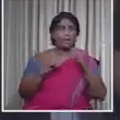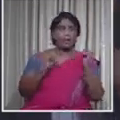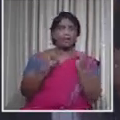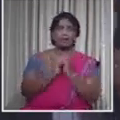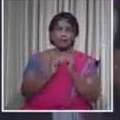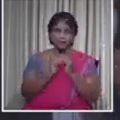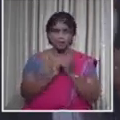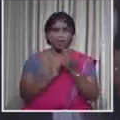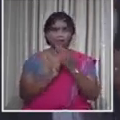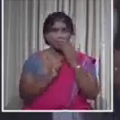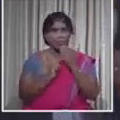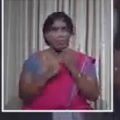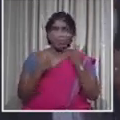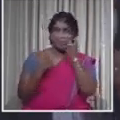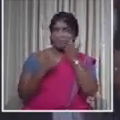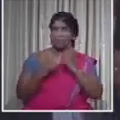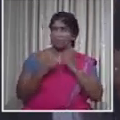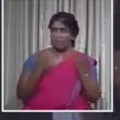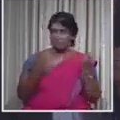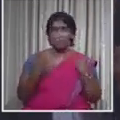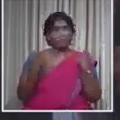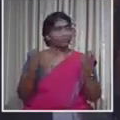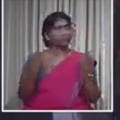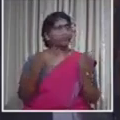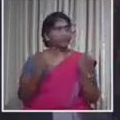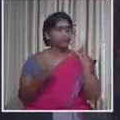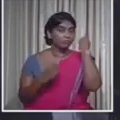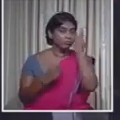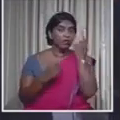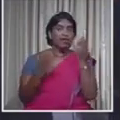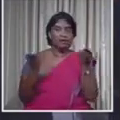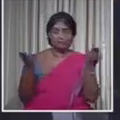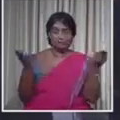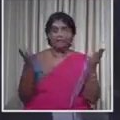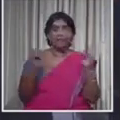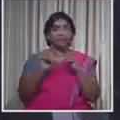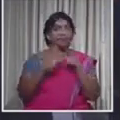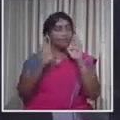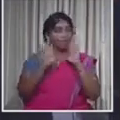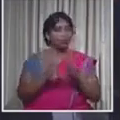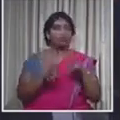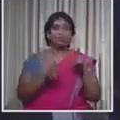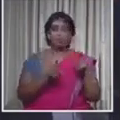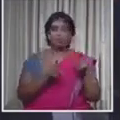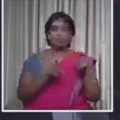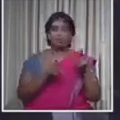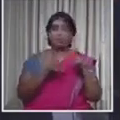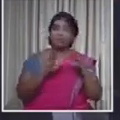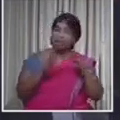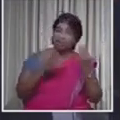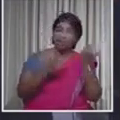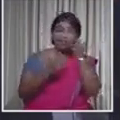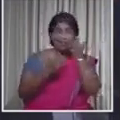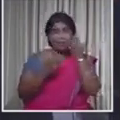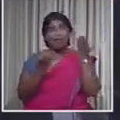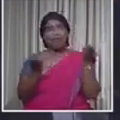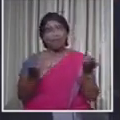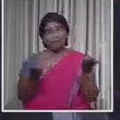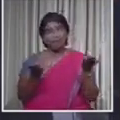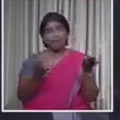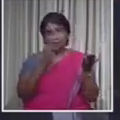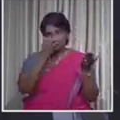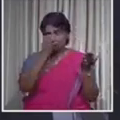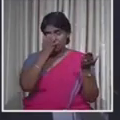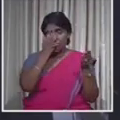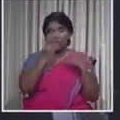පුළුවන් බොහොම නිරෝගිමත් අය ශක්තිමත් අය බුද්ධිමත් අය ඉන්නවා. හැබැයි එහෙම නොවන අයත් ඉන්නවා. ඉතින්